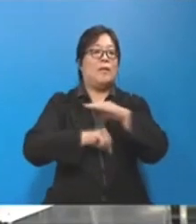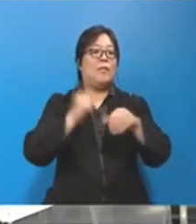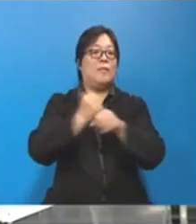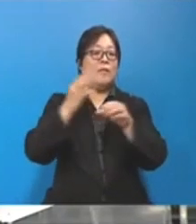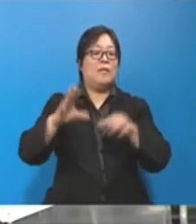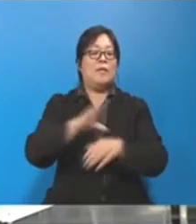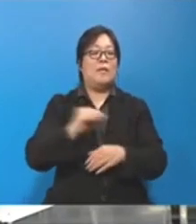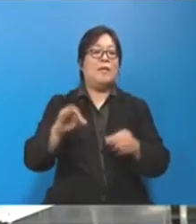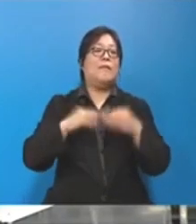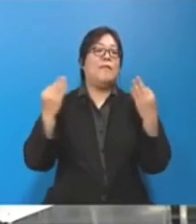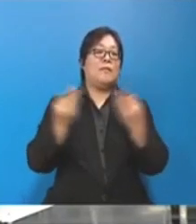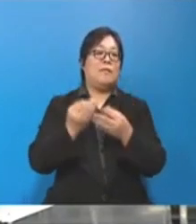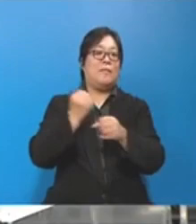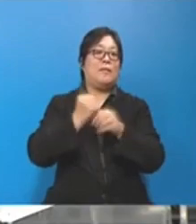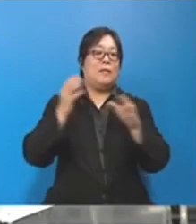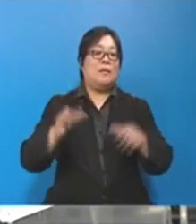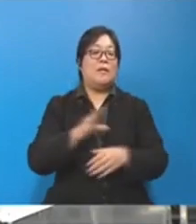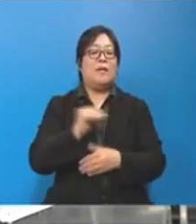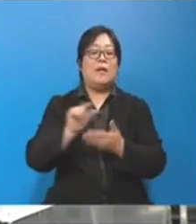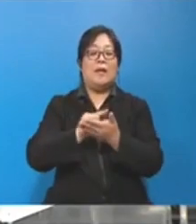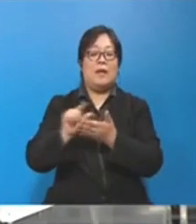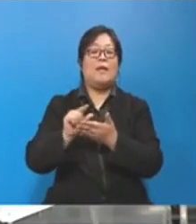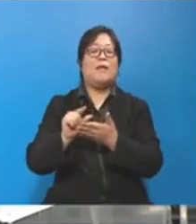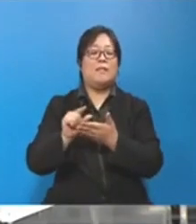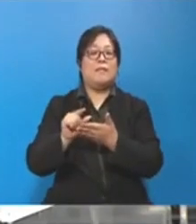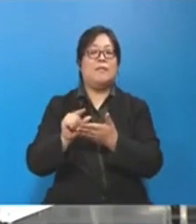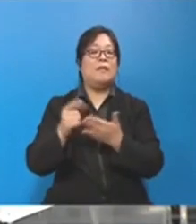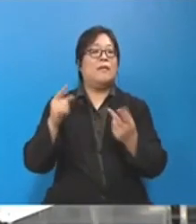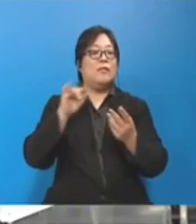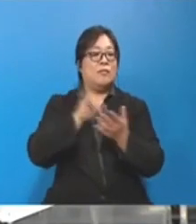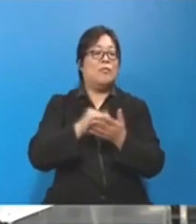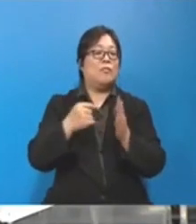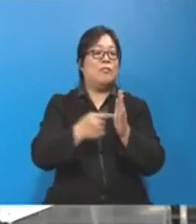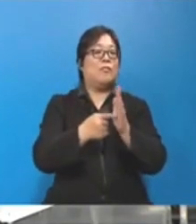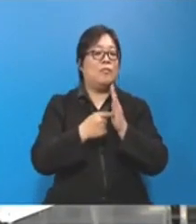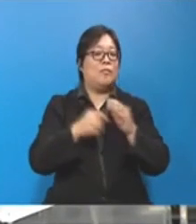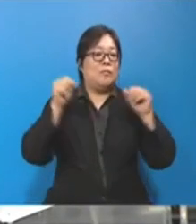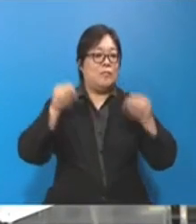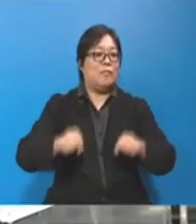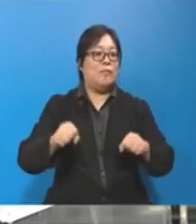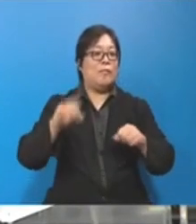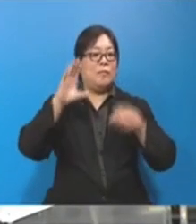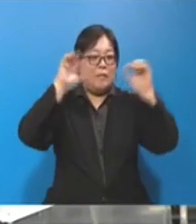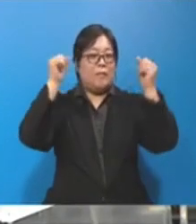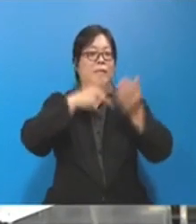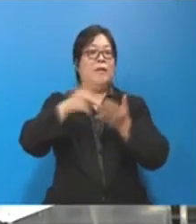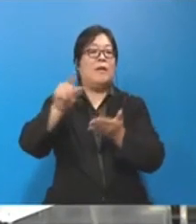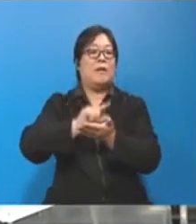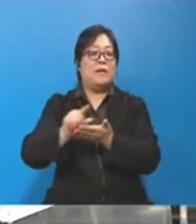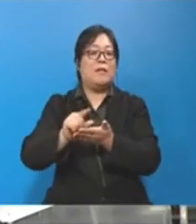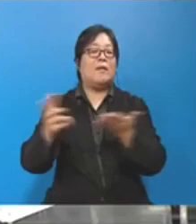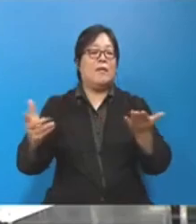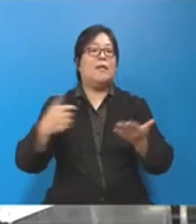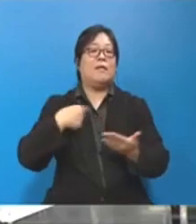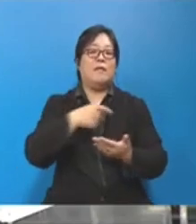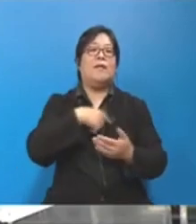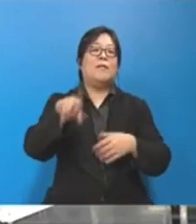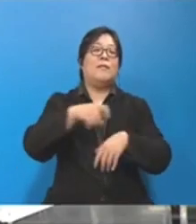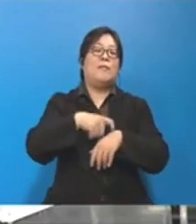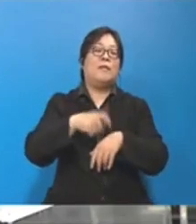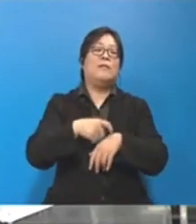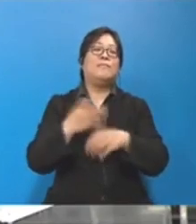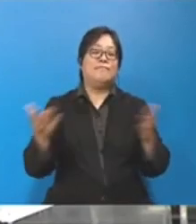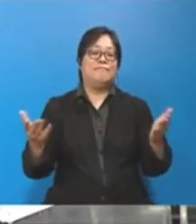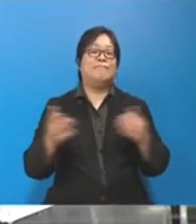serta keluarga pekerjaan dan gaji penengah sebagai indikator keupayaan majikan membayar gaji jadi kita mengambil masa yang